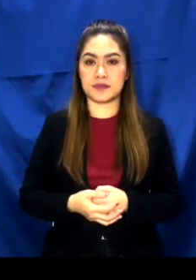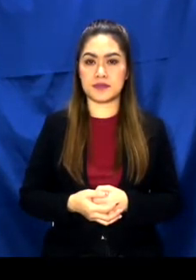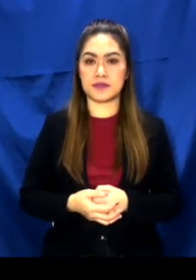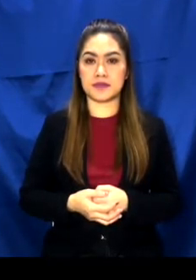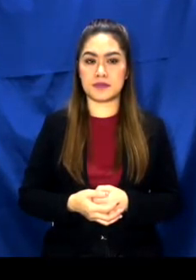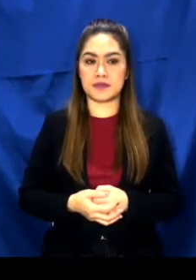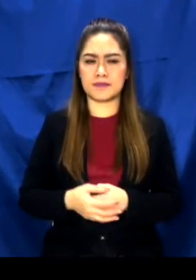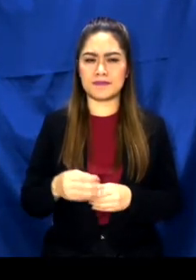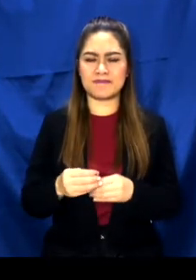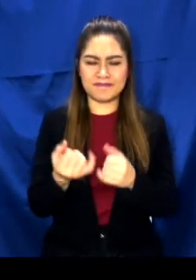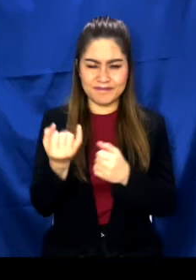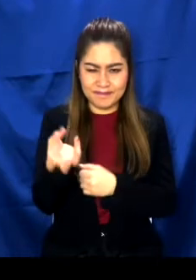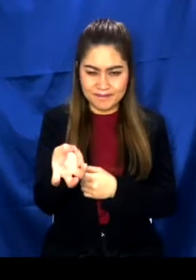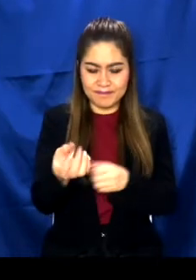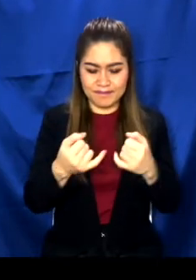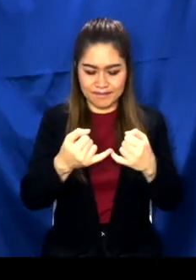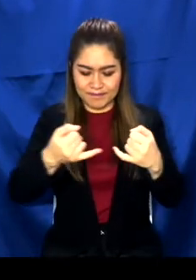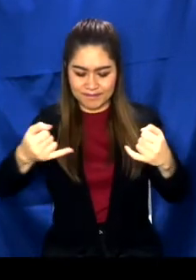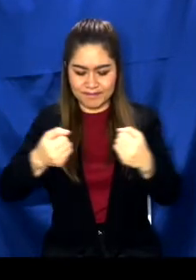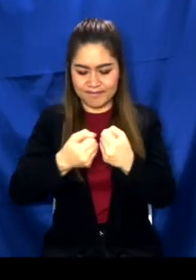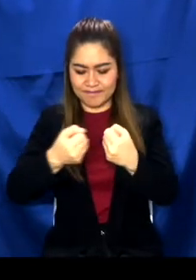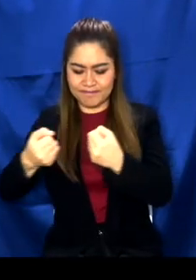ครูขอขยับนิดนึงขยับ